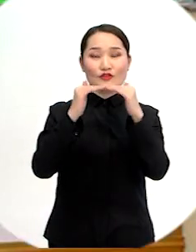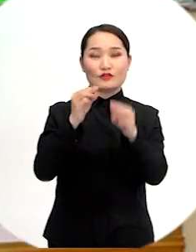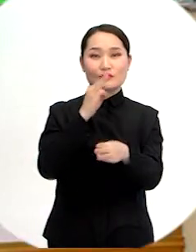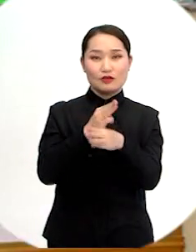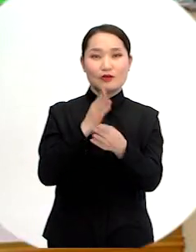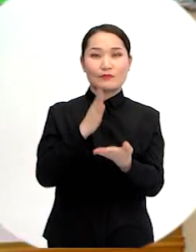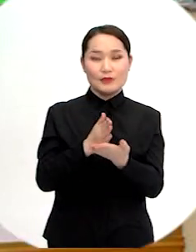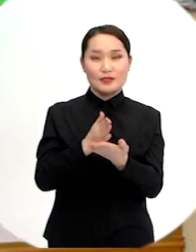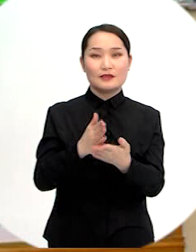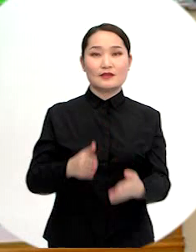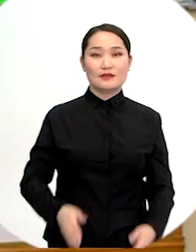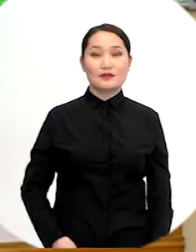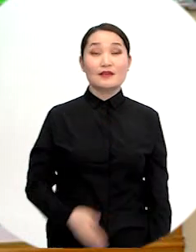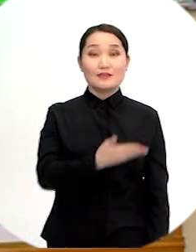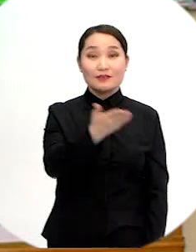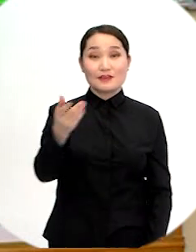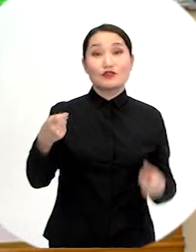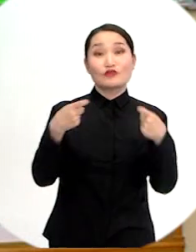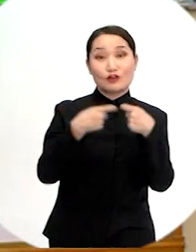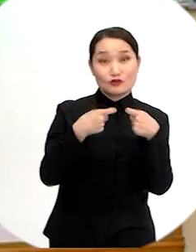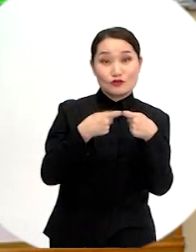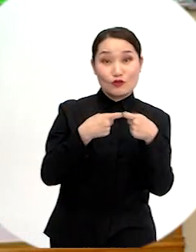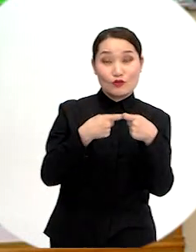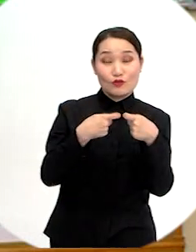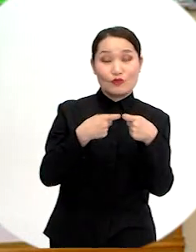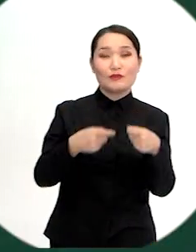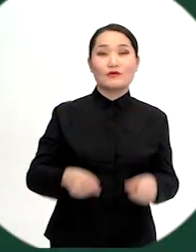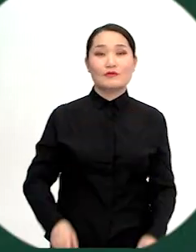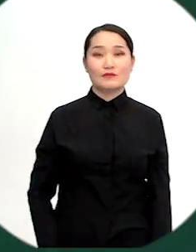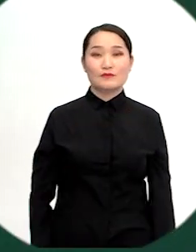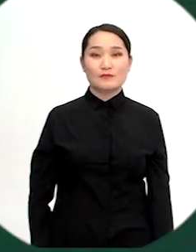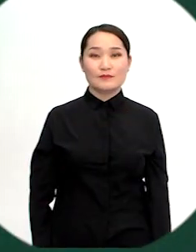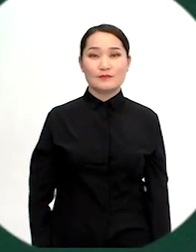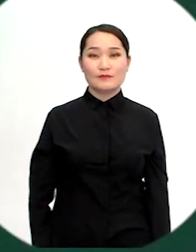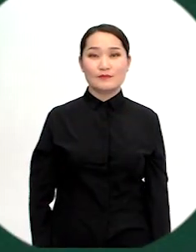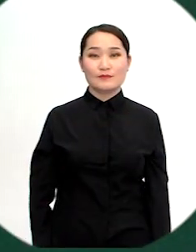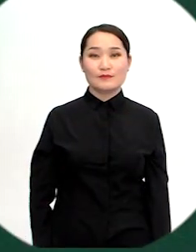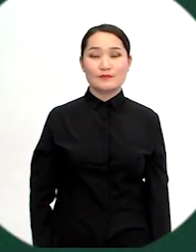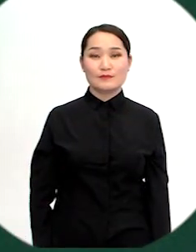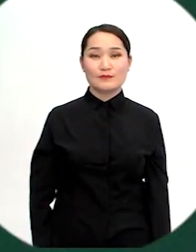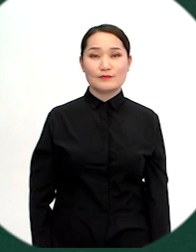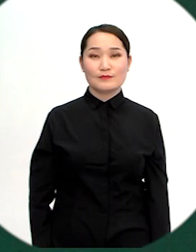тэгш тоо юм бэ. Та нарыгтэй тарч ийн хүмүүд ээ.